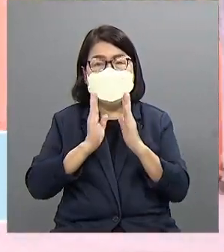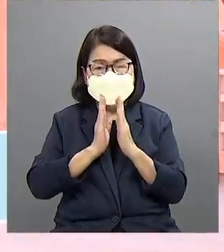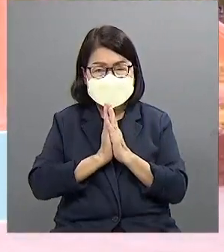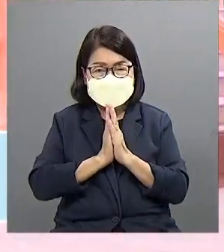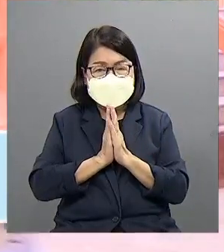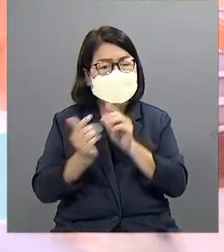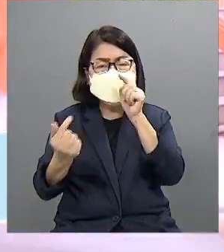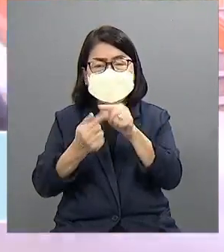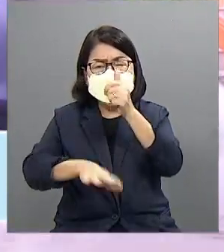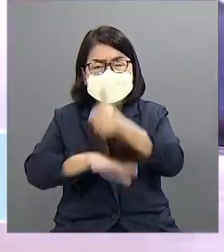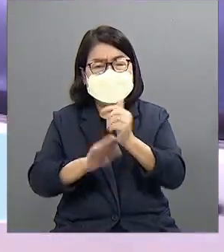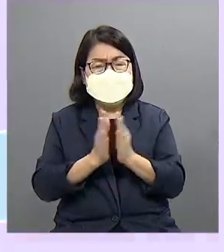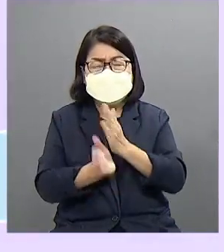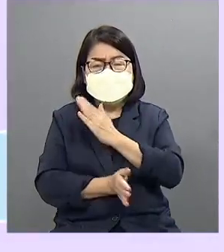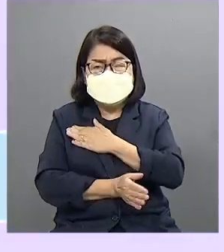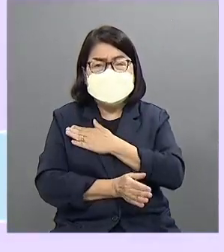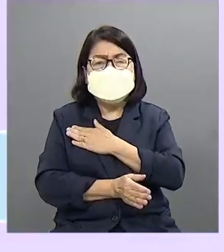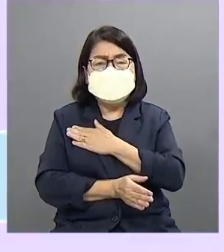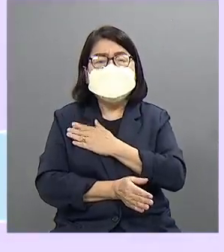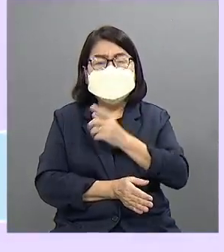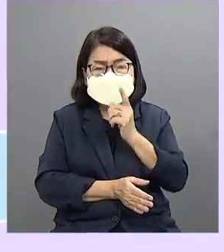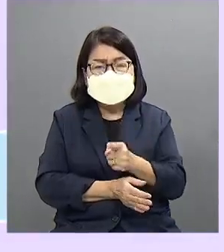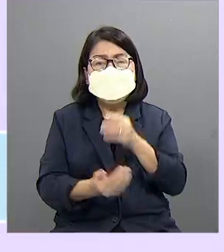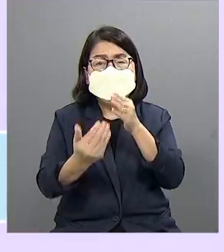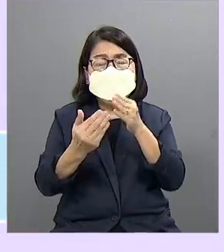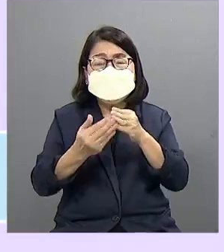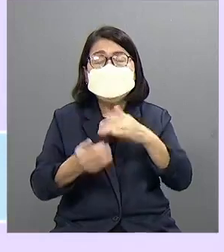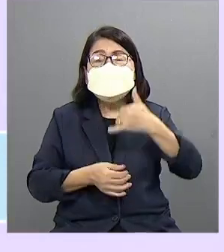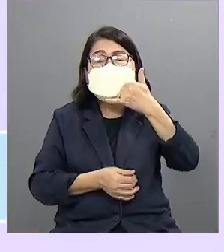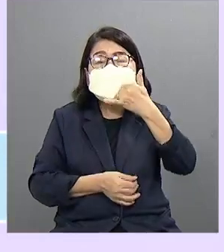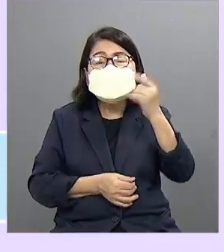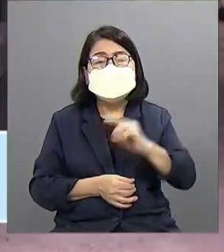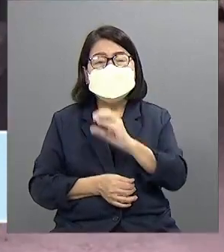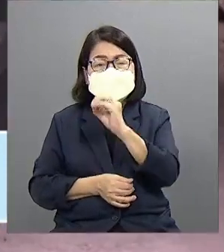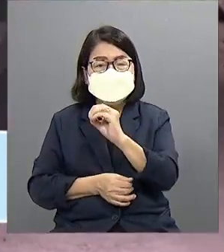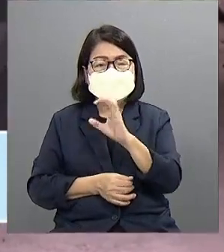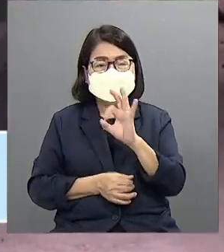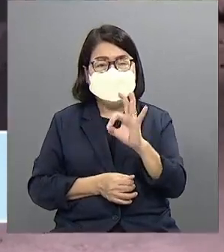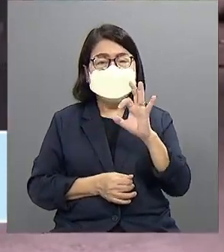มุทรบุญเกิดฐานุตโรค่ะหมายเลขโทรศัพท์เราให้ไว้